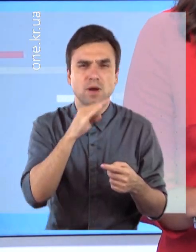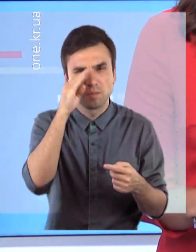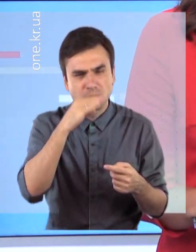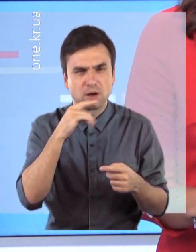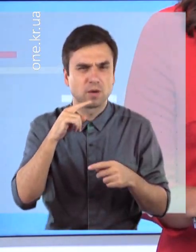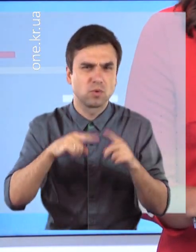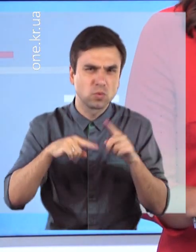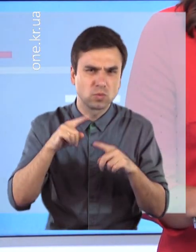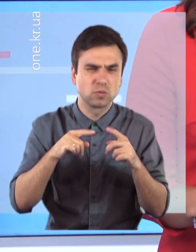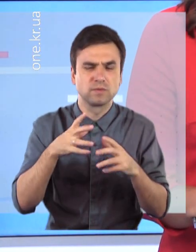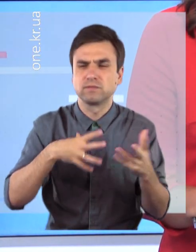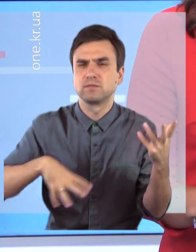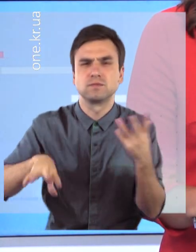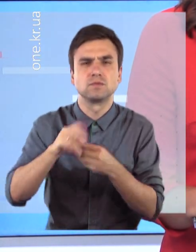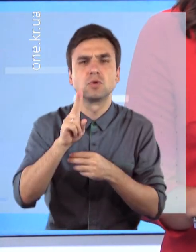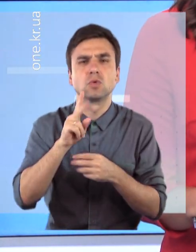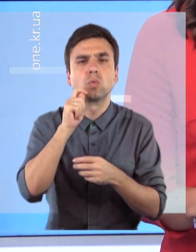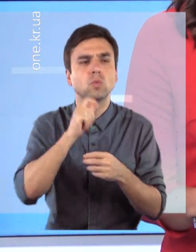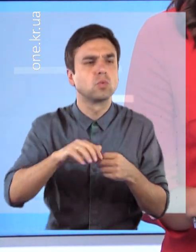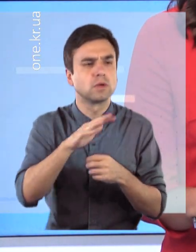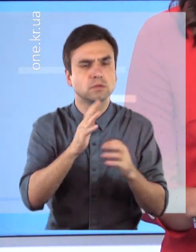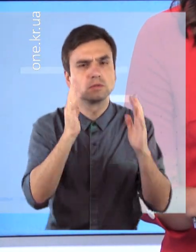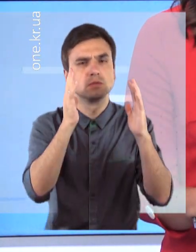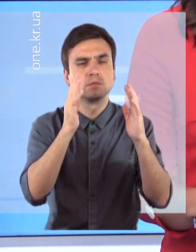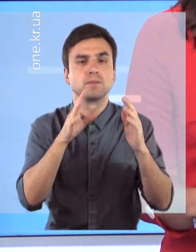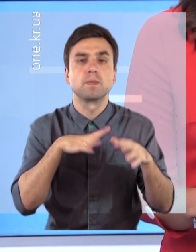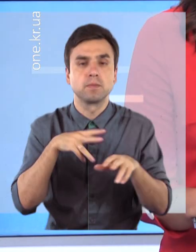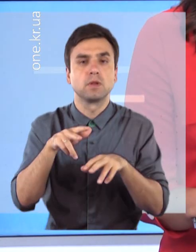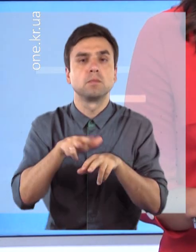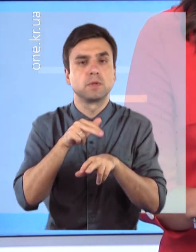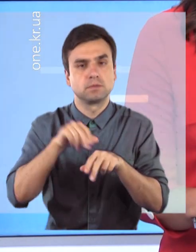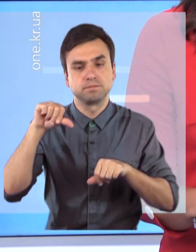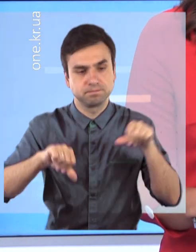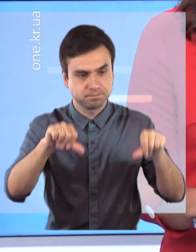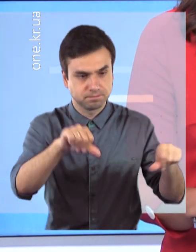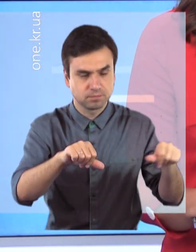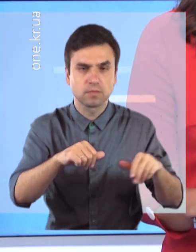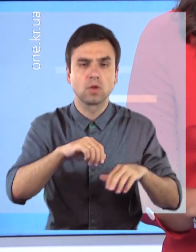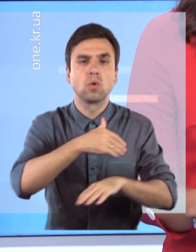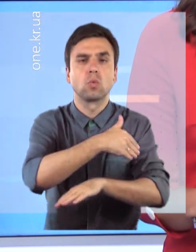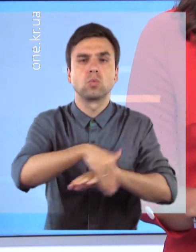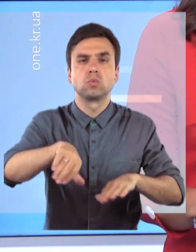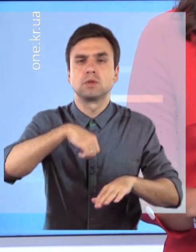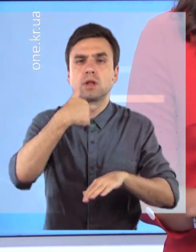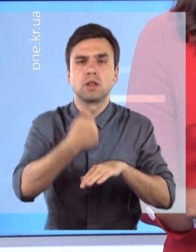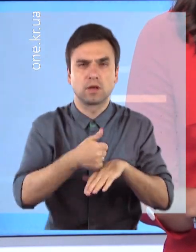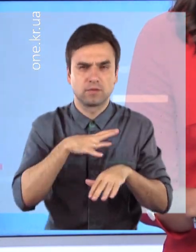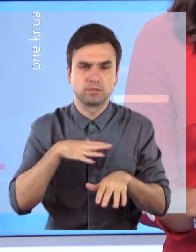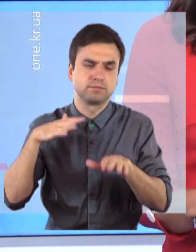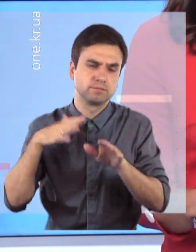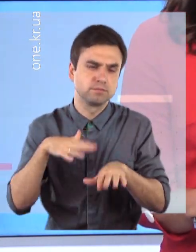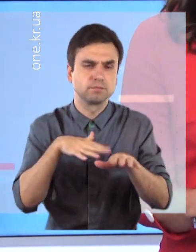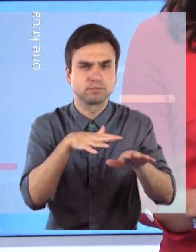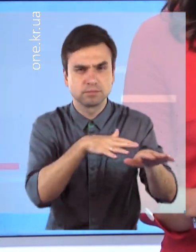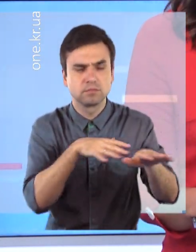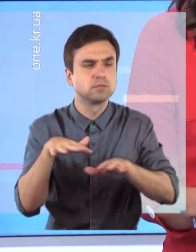рідну державу. У супроводі поліції учасники акції прокрокували центральними вулицями та проспектами міста, а завершили мирну